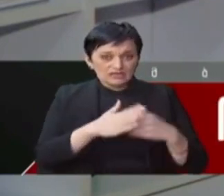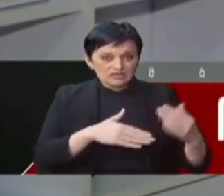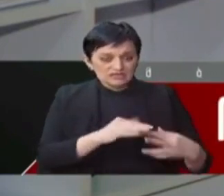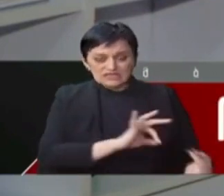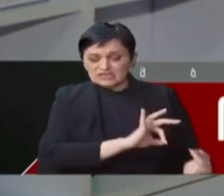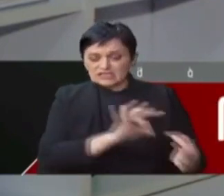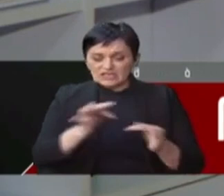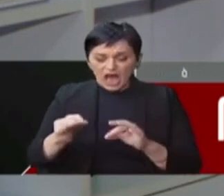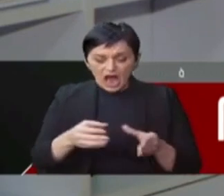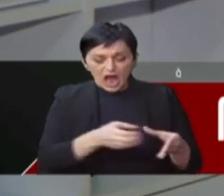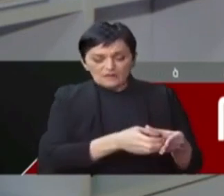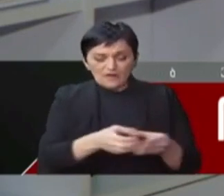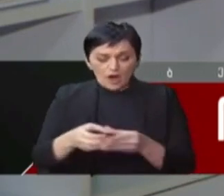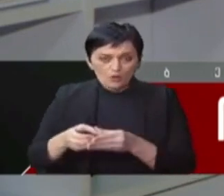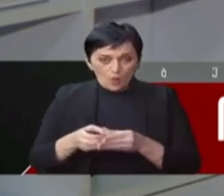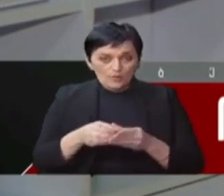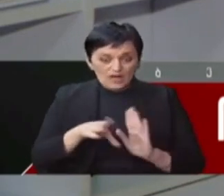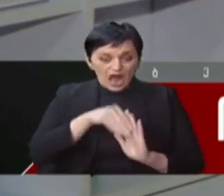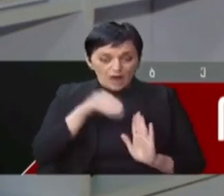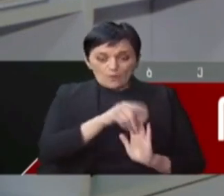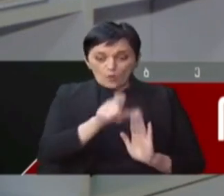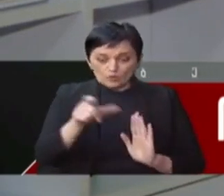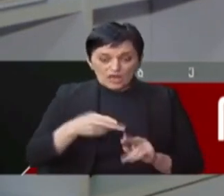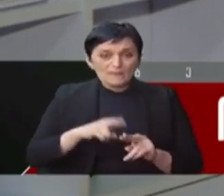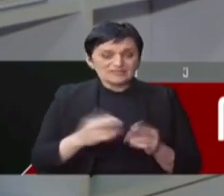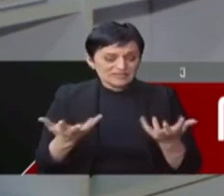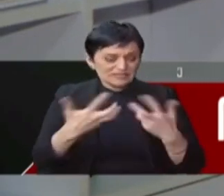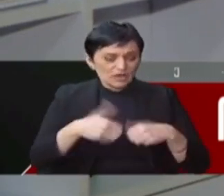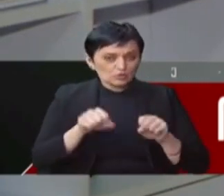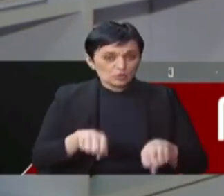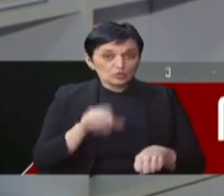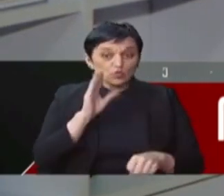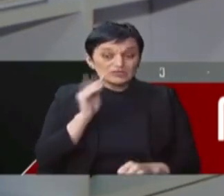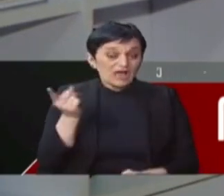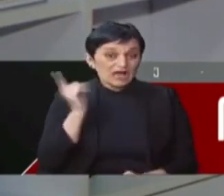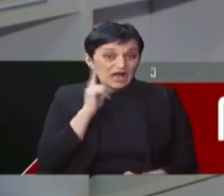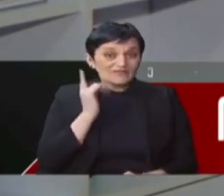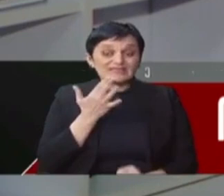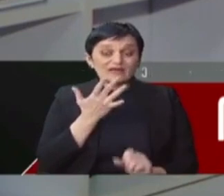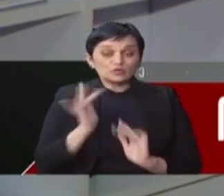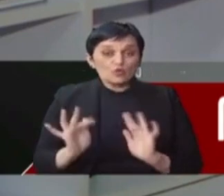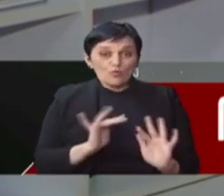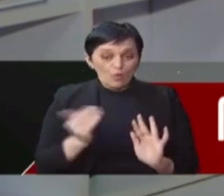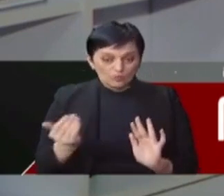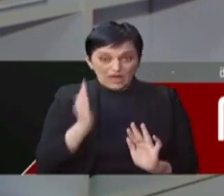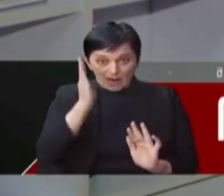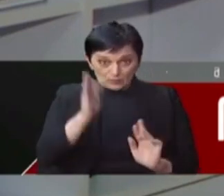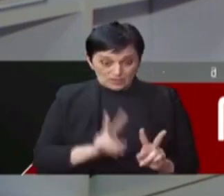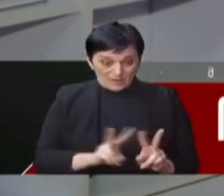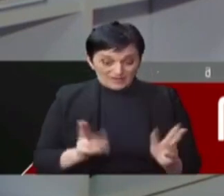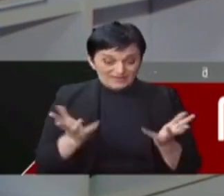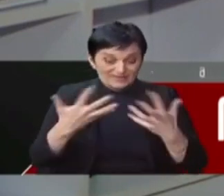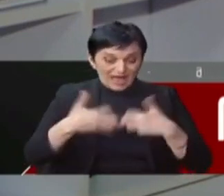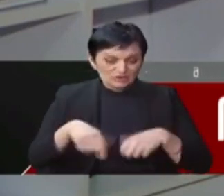მოწვევლების მიერ მიცემული ხმების მეშვეობით. Ამის ტექნიკური საშუალება ჰქონდა და როდესაც გავიგეთ, რომ ნაციონალური მოძრაობა აპირებდა ზუსტად